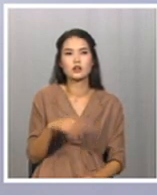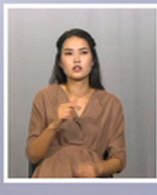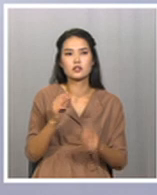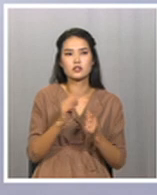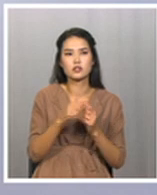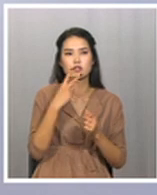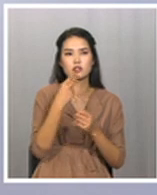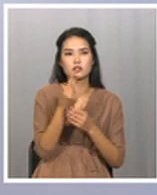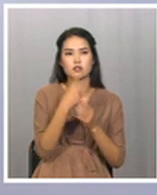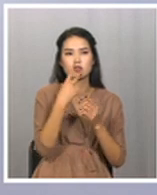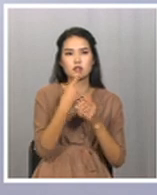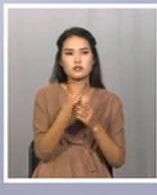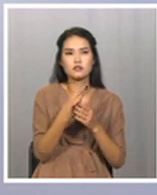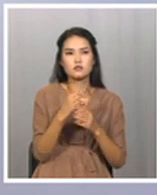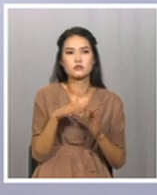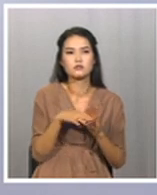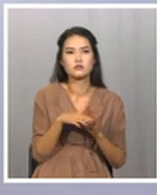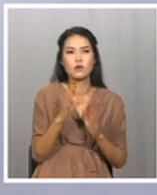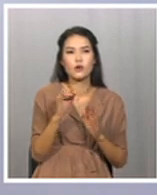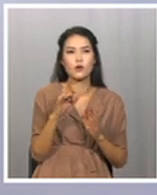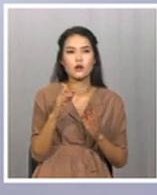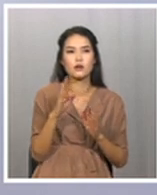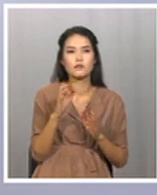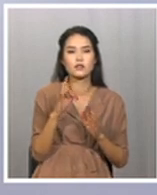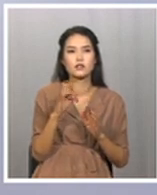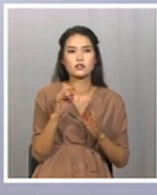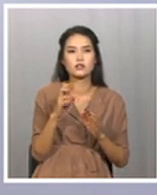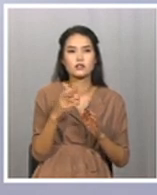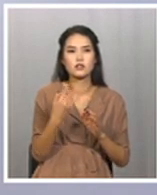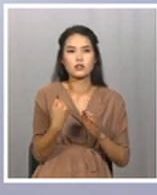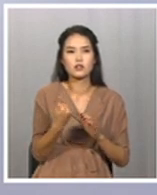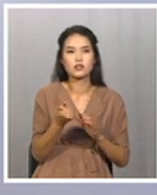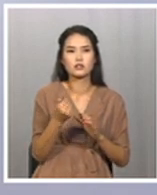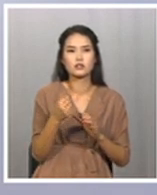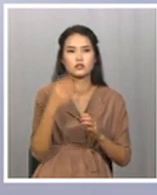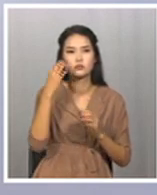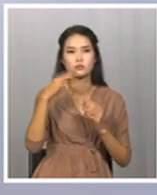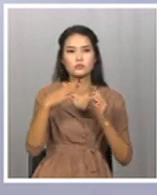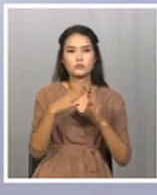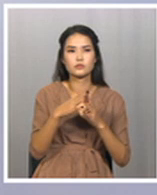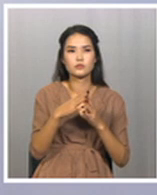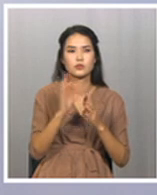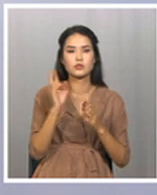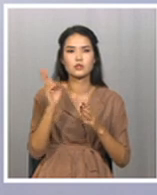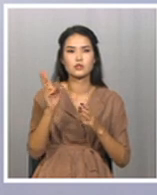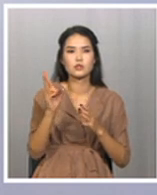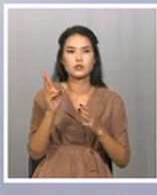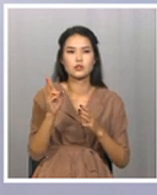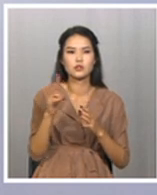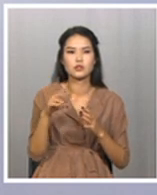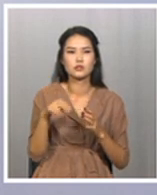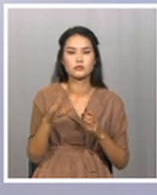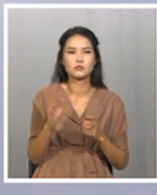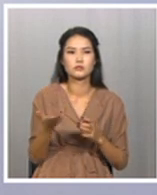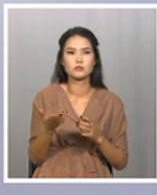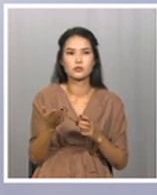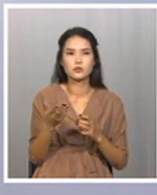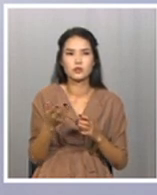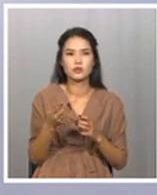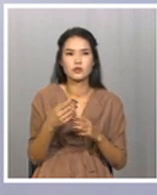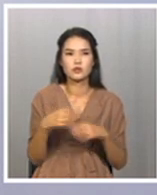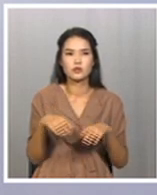функцияның графигіне жүргізілген жанама түзу, иә? Осы жанаманың бұрыштық коэффициентін k ж деп белгілеп алсақ,